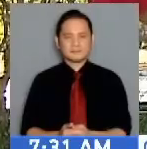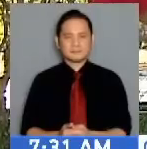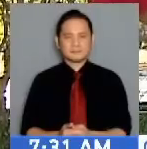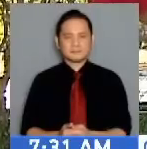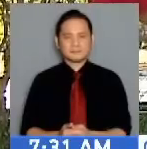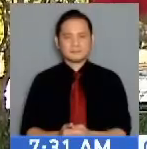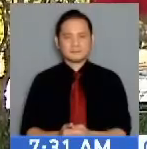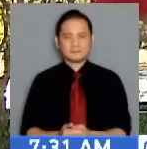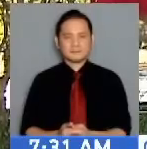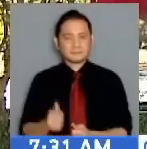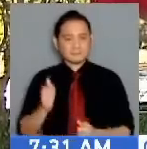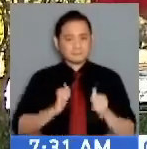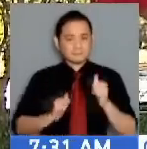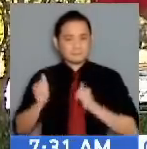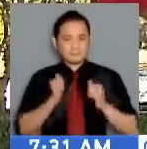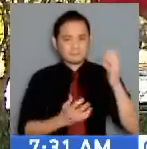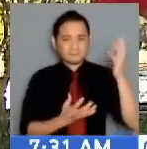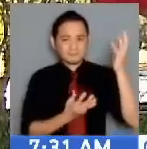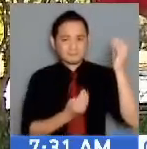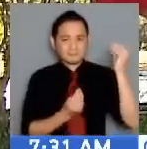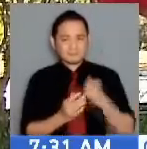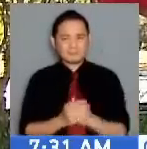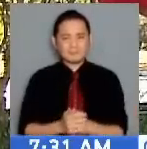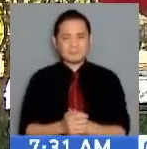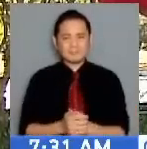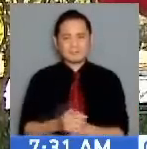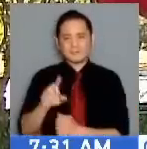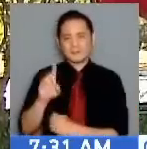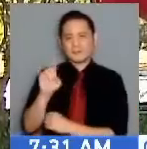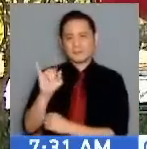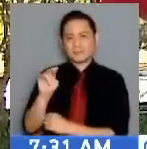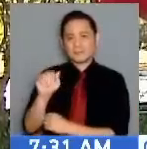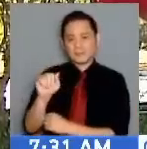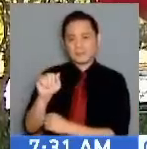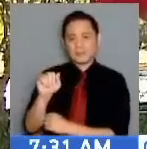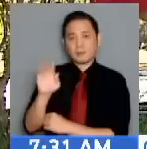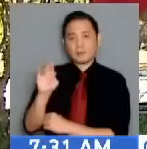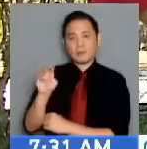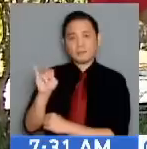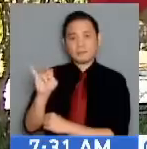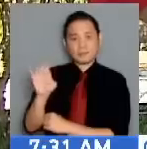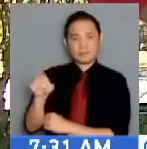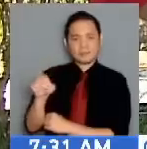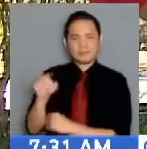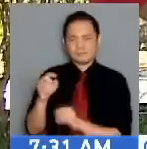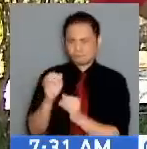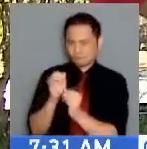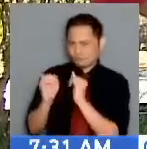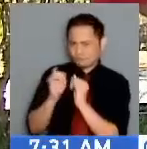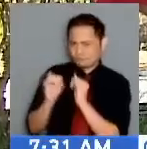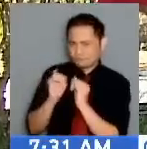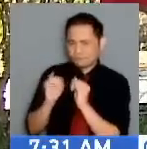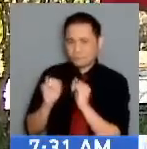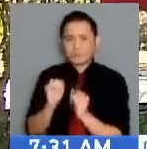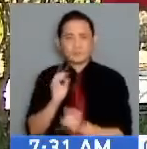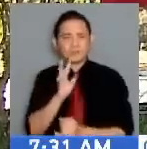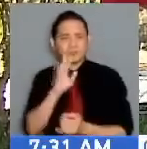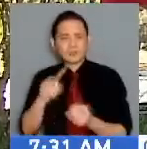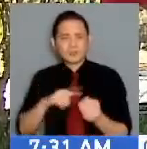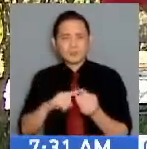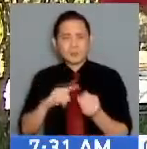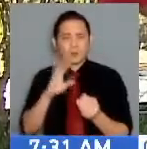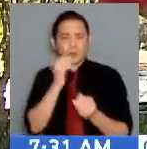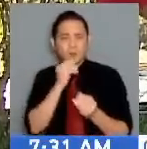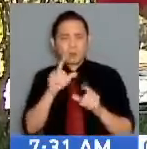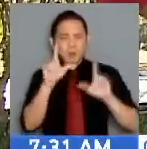Pinangalanan na ni veteran actress Dina Bonetti kung sino ang tinutukoy niya noon na kanakatrabaho niya na unprofessional.